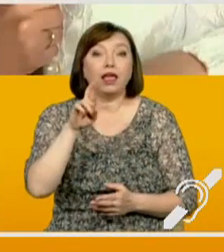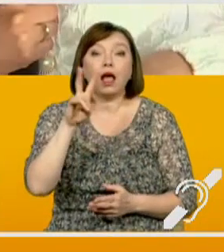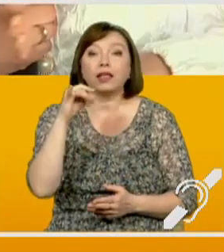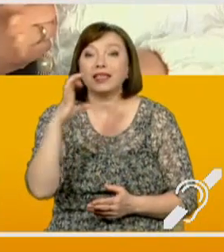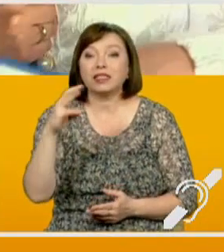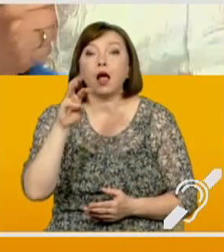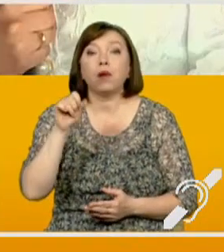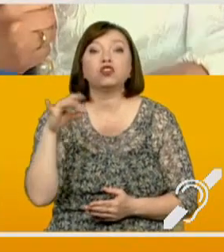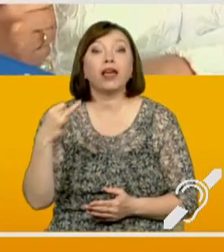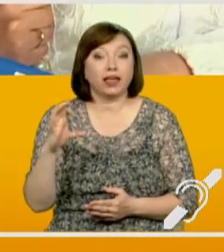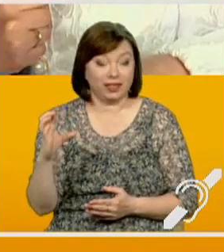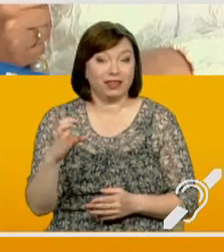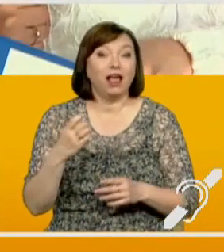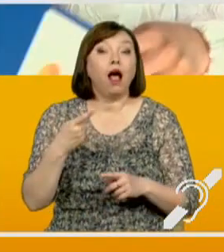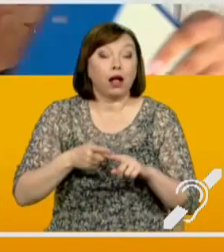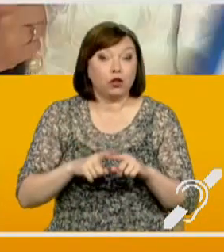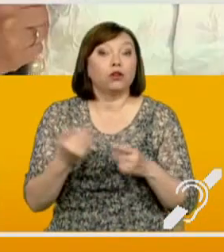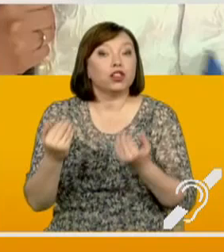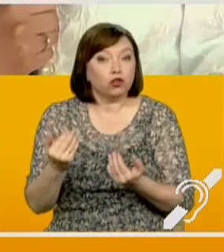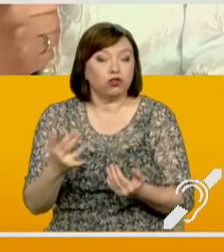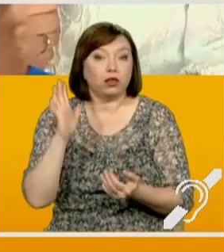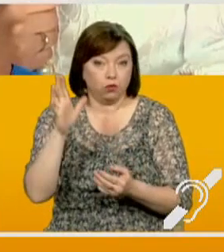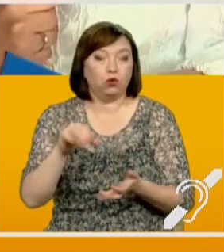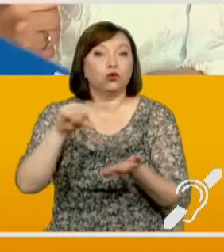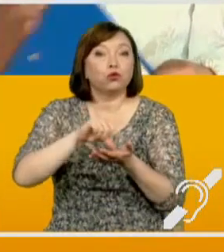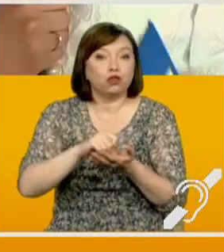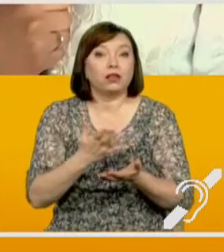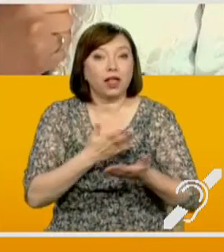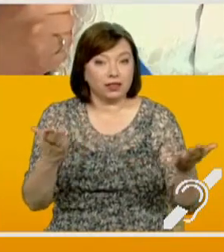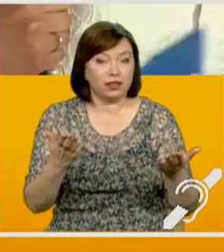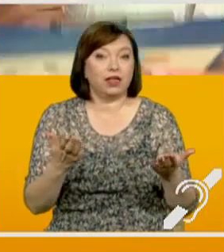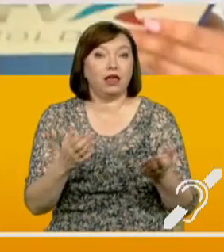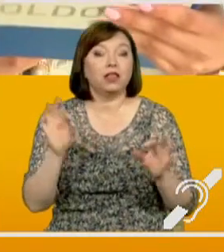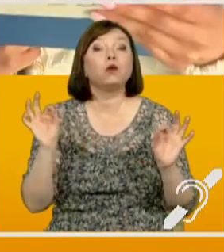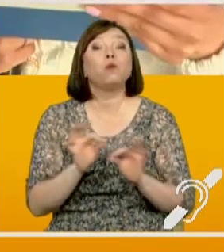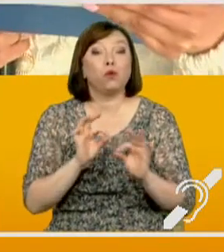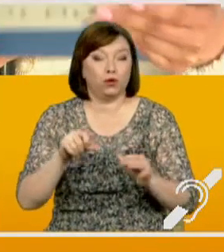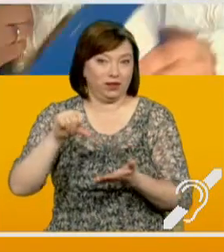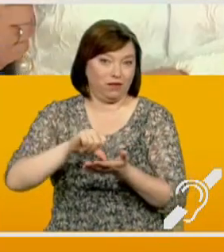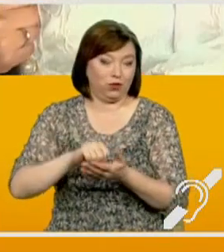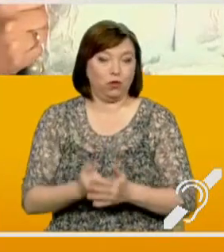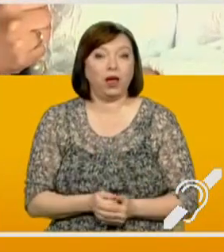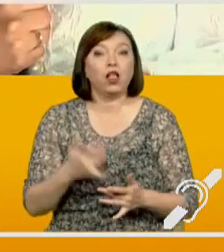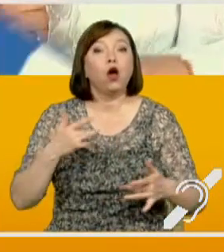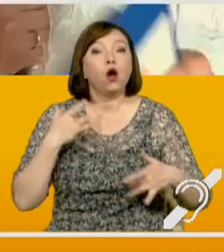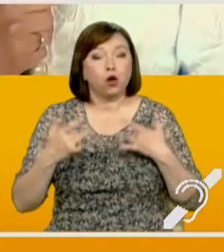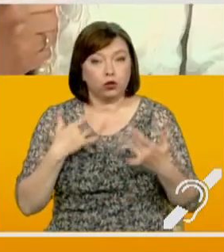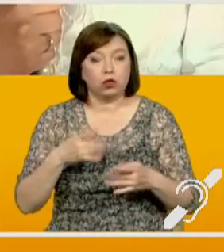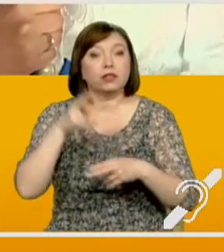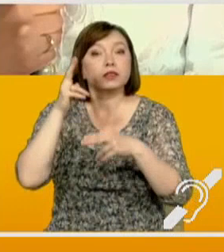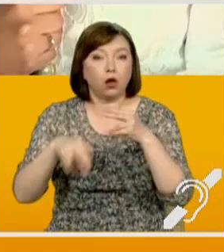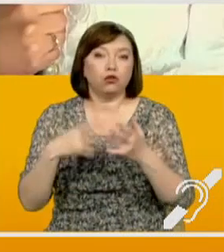Majeix, care de această dată va urca pe scenă cu o compoziție muzicală. Concertul se va